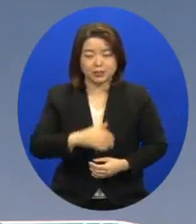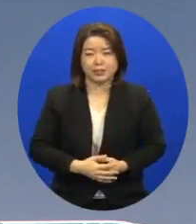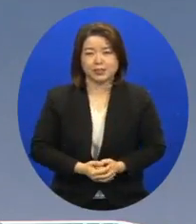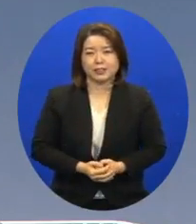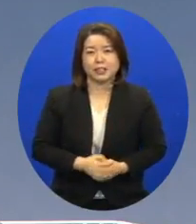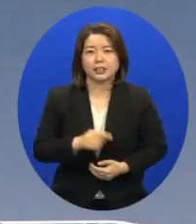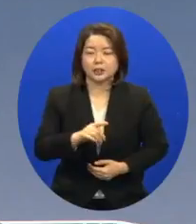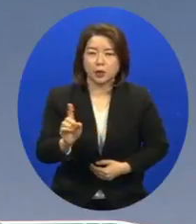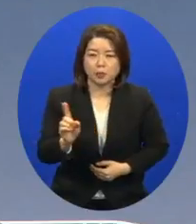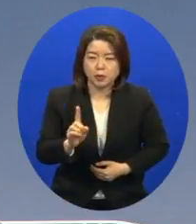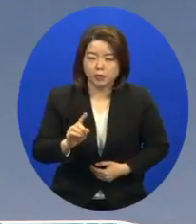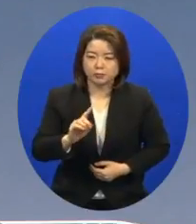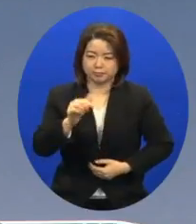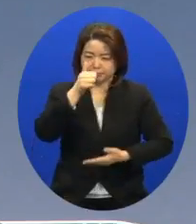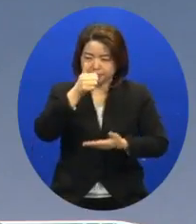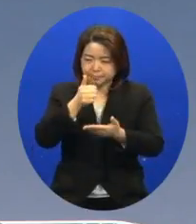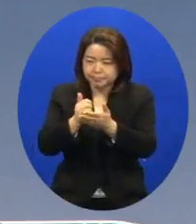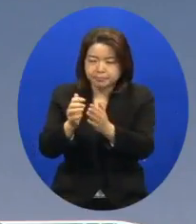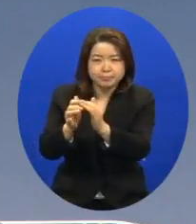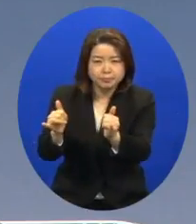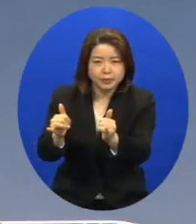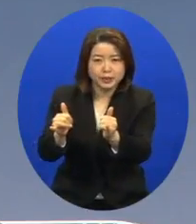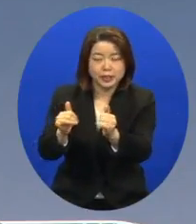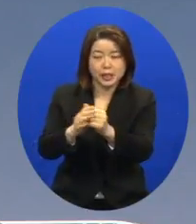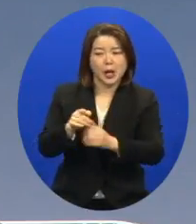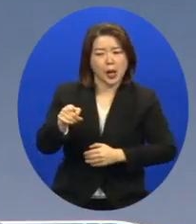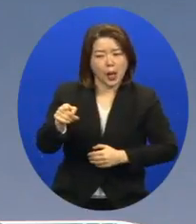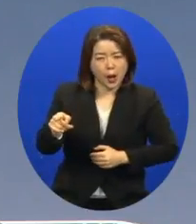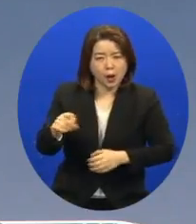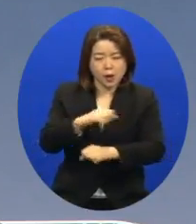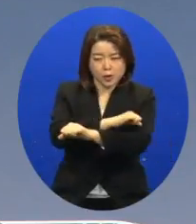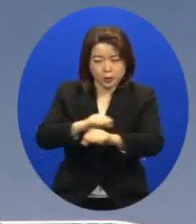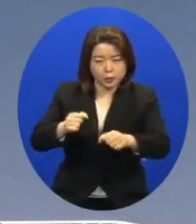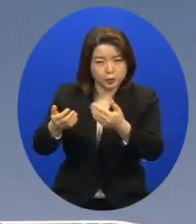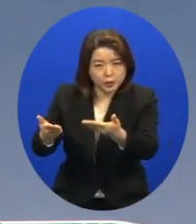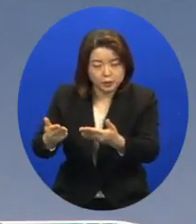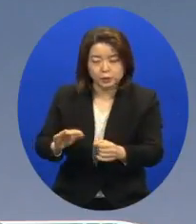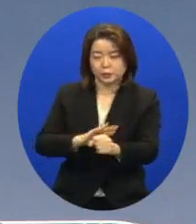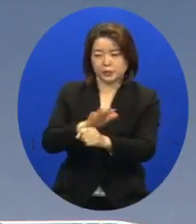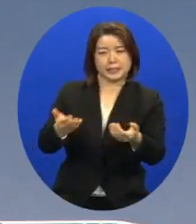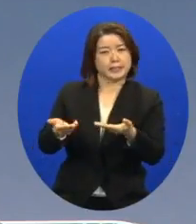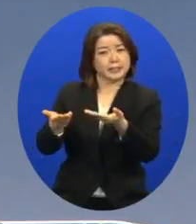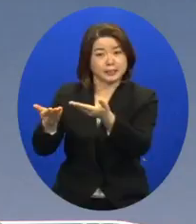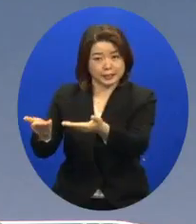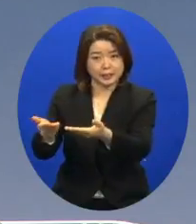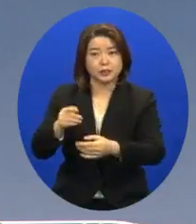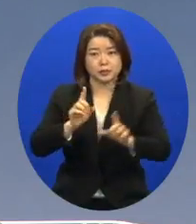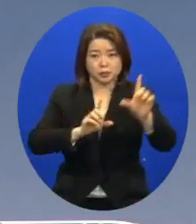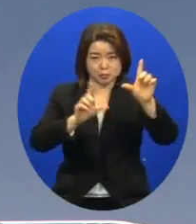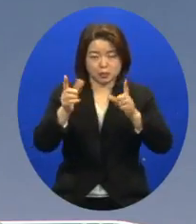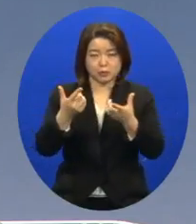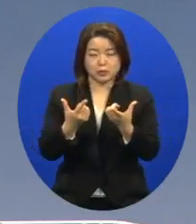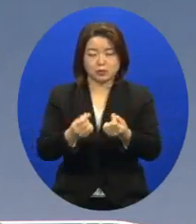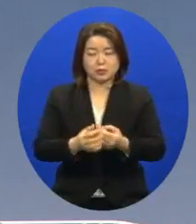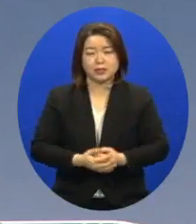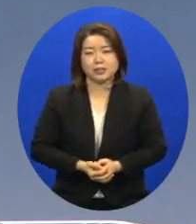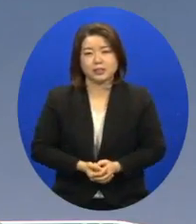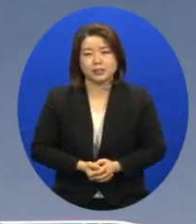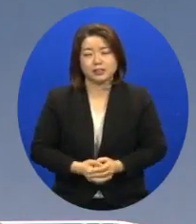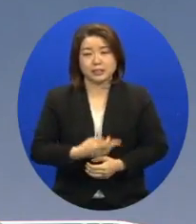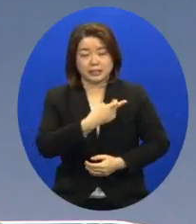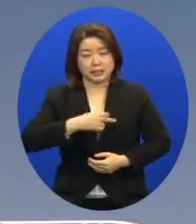어떤 죄인이라도 그를 관용 하고 사랑하는 것 입니다 사도 바울은